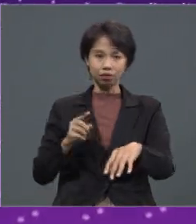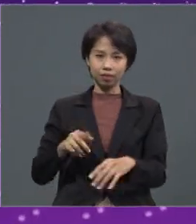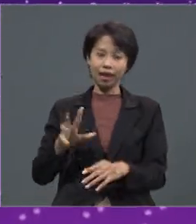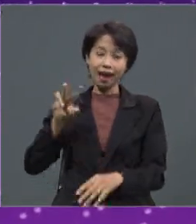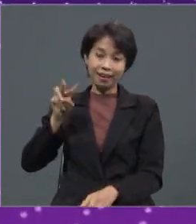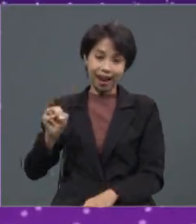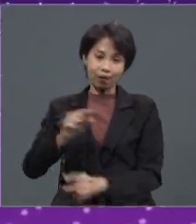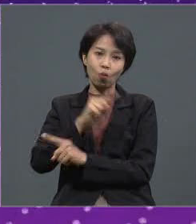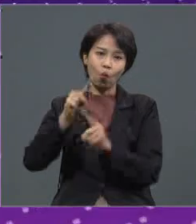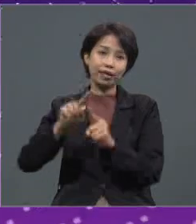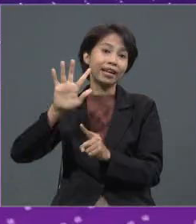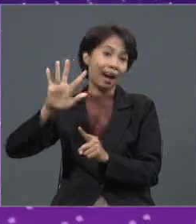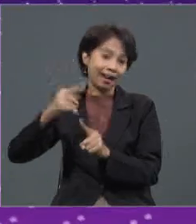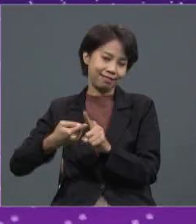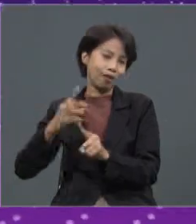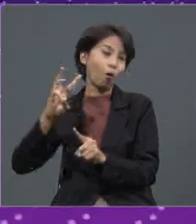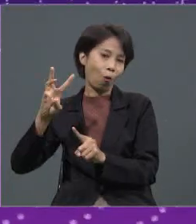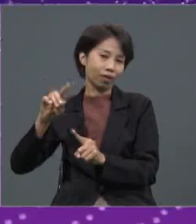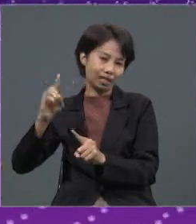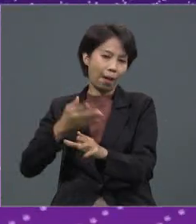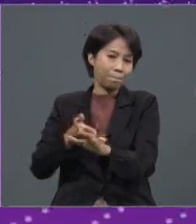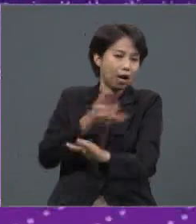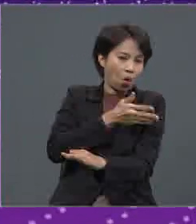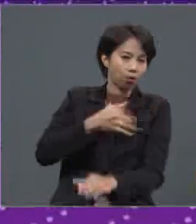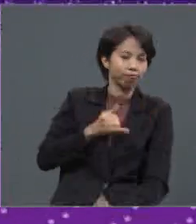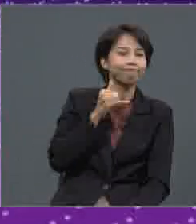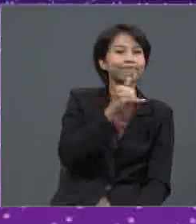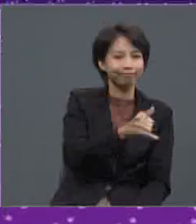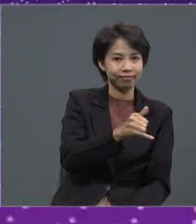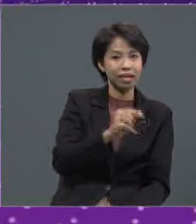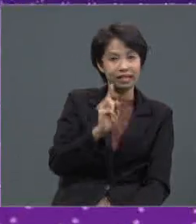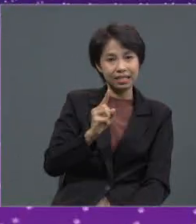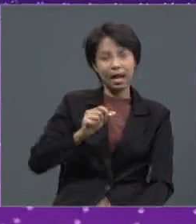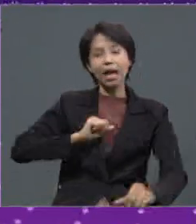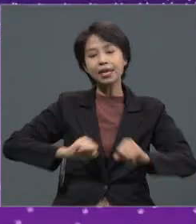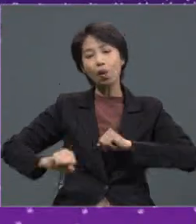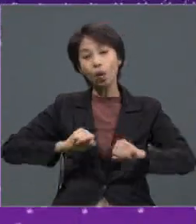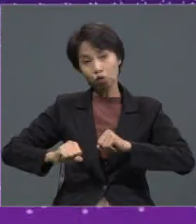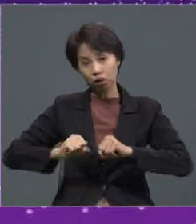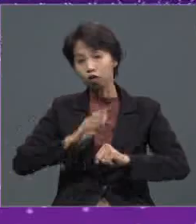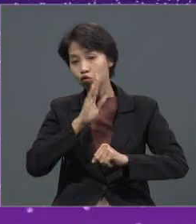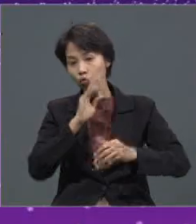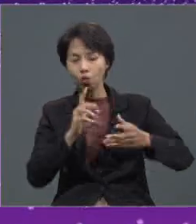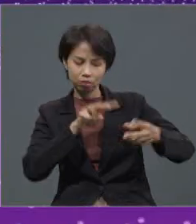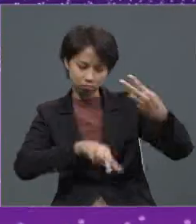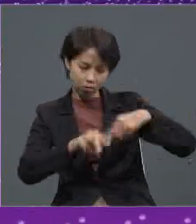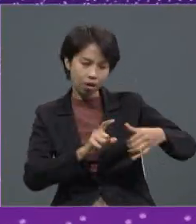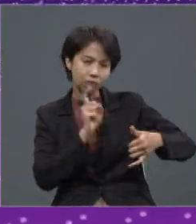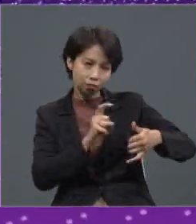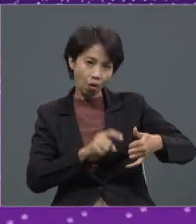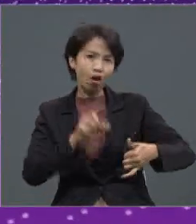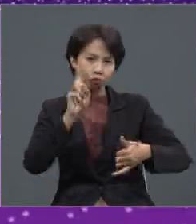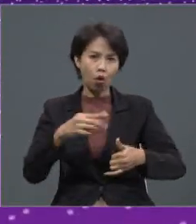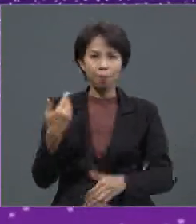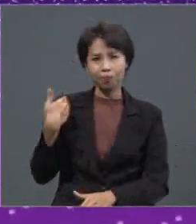ายเนี่ยนัดวันที่5มิถุนายนเพราะฉะนั้นในการสอบสวนเยาวชนเนี่ยเขาจะต้องมีสหวิชาชีพจากกระทรวงพม.ม